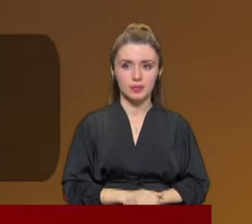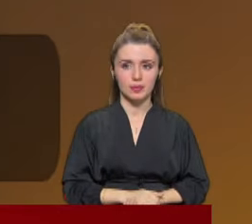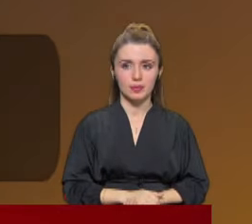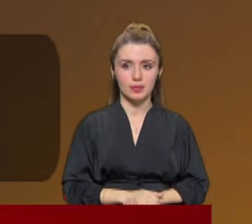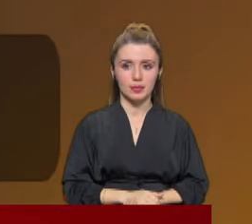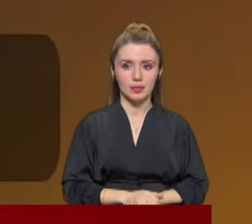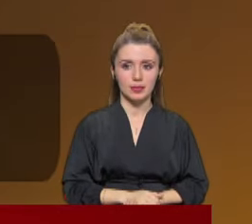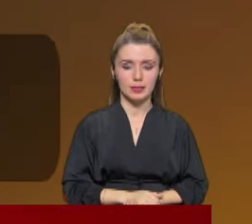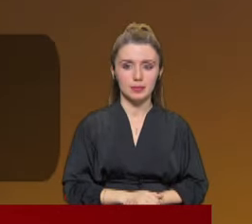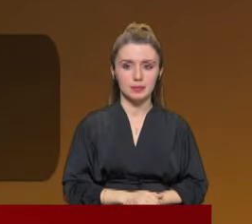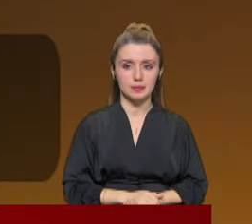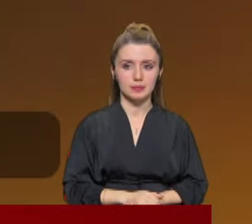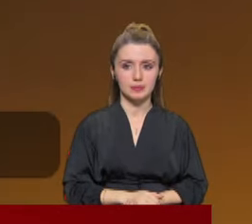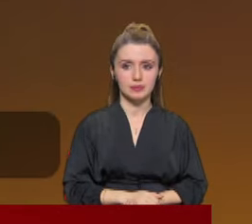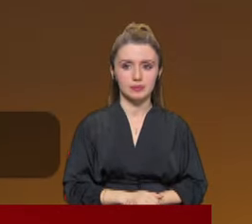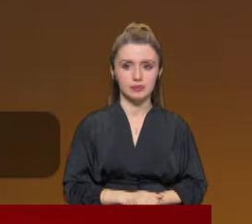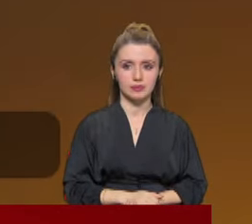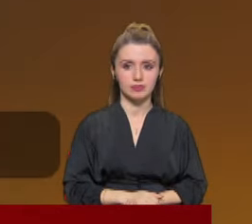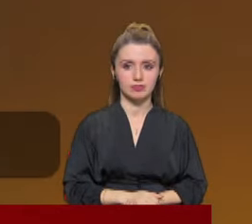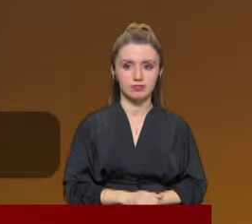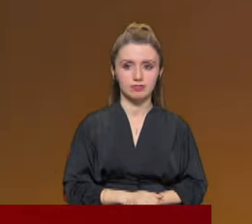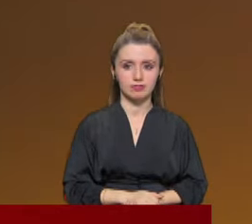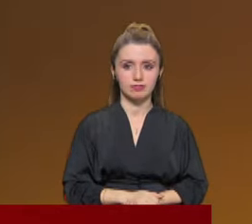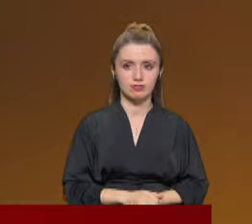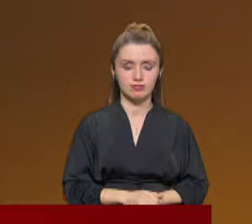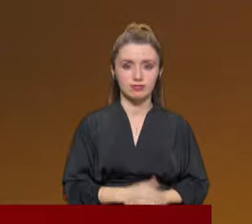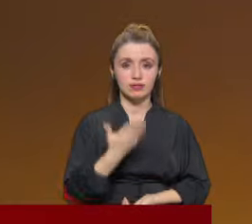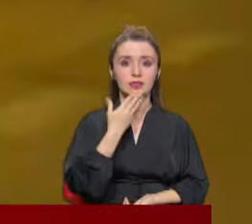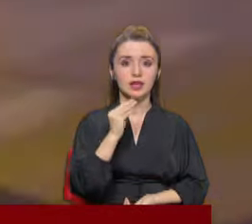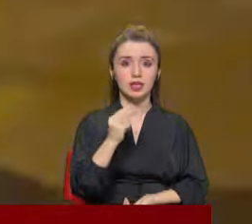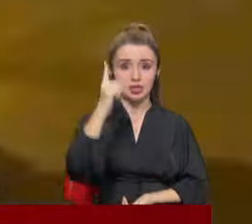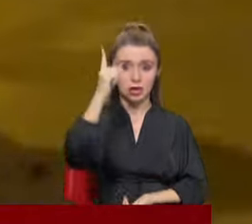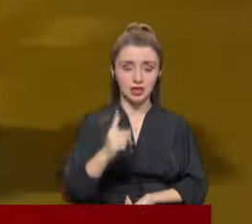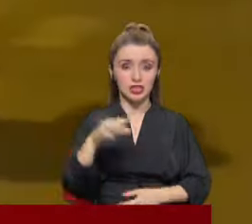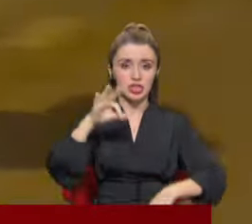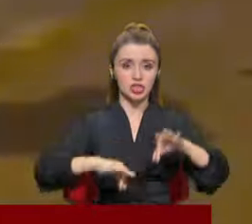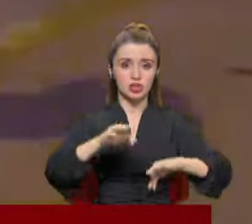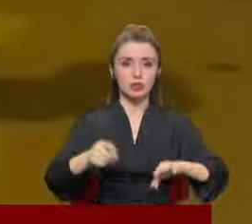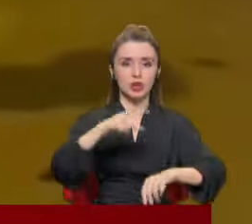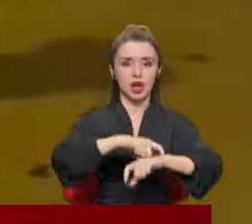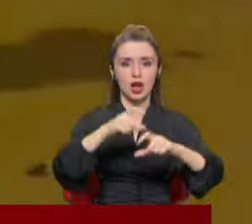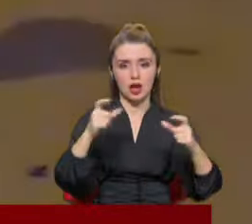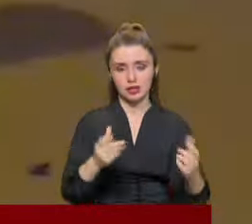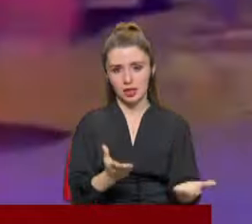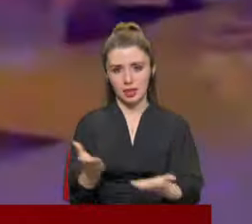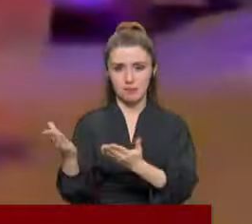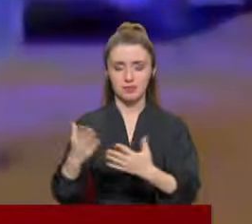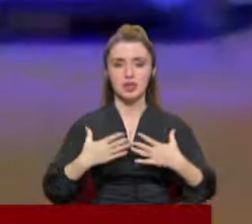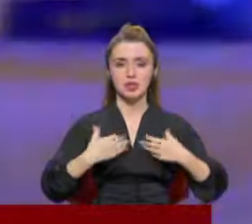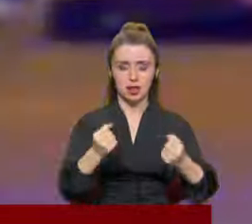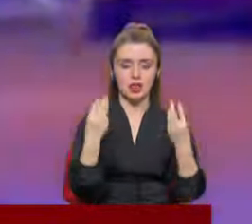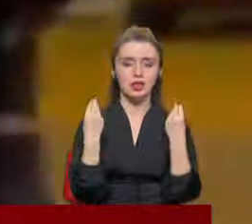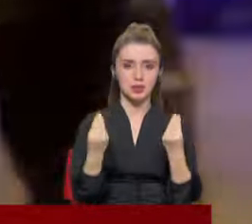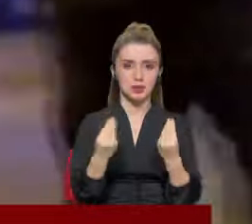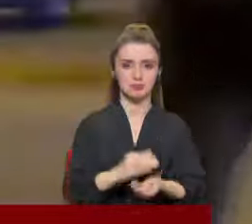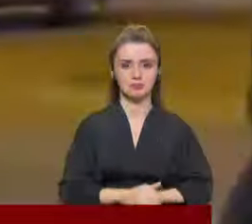şey. Var mı abi? Böyle hayasla daha var mı? Gençler ilk müdahalenin ardından hastaneye kaldırıldı. Sağlık durumları